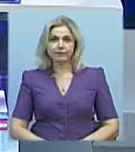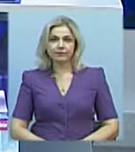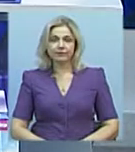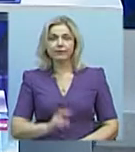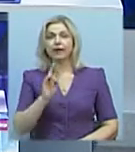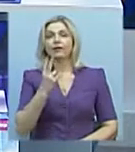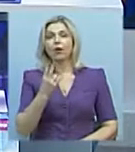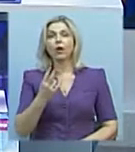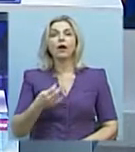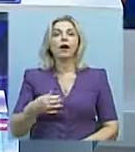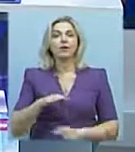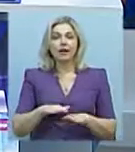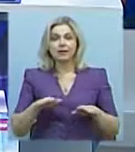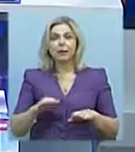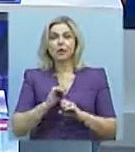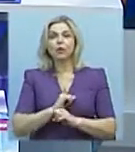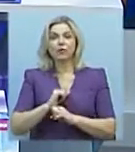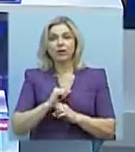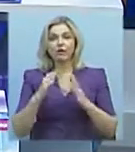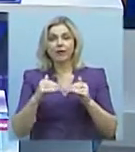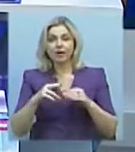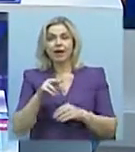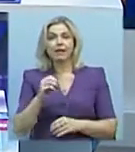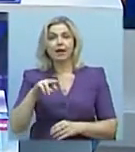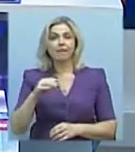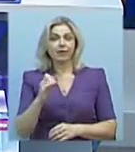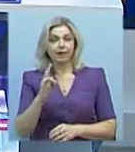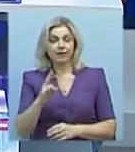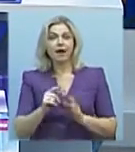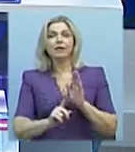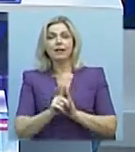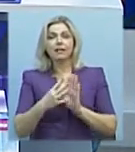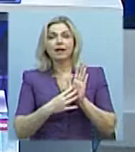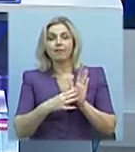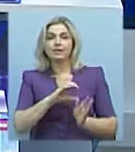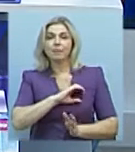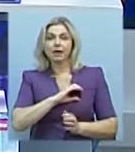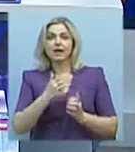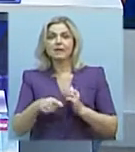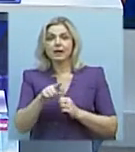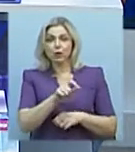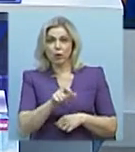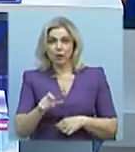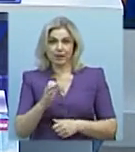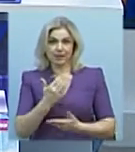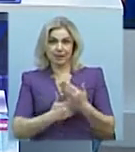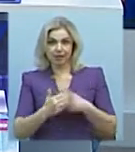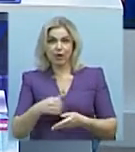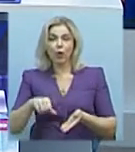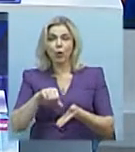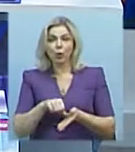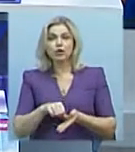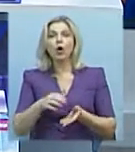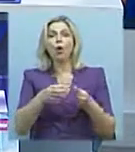В Миколаївському дитячому оздоровчому таборі «Дельфін» розпочалась 9-та спартакіада серед людей з інвалідністю. Участь